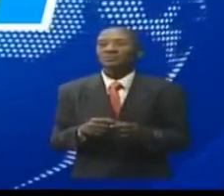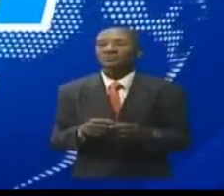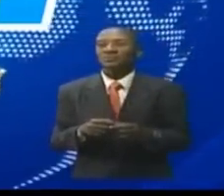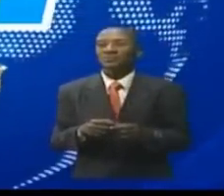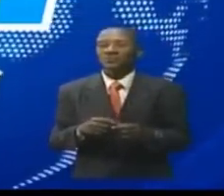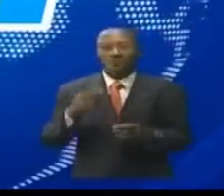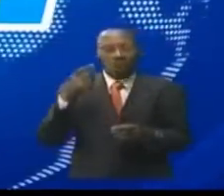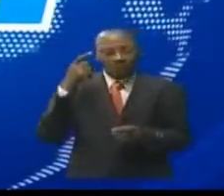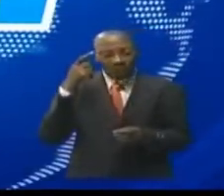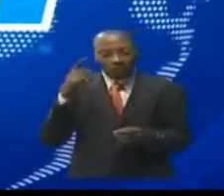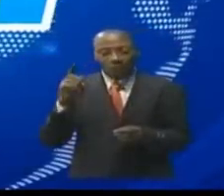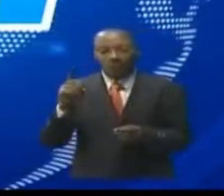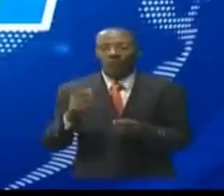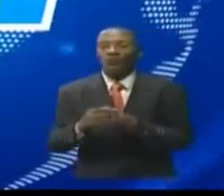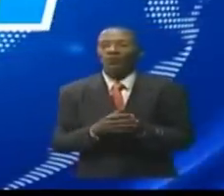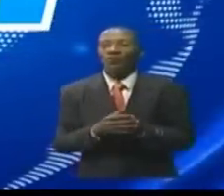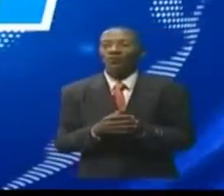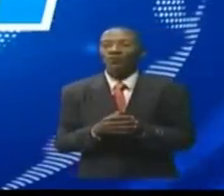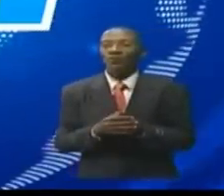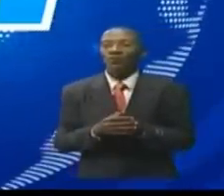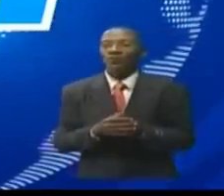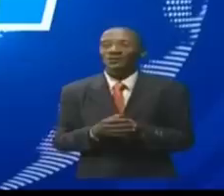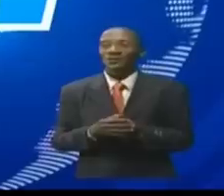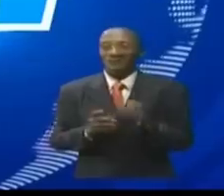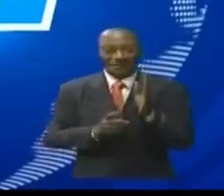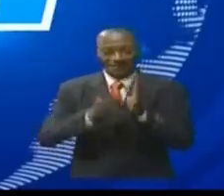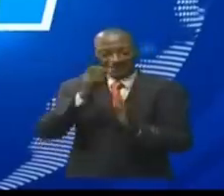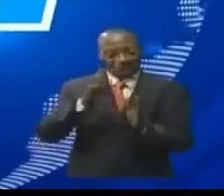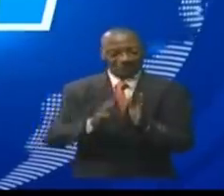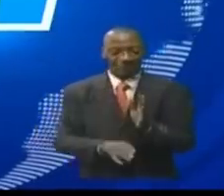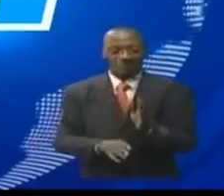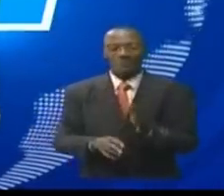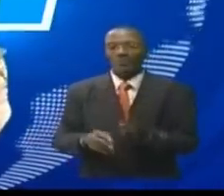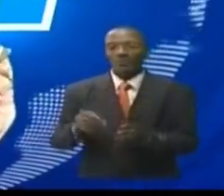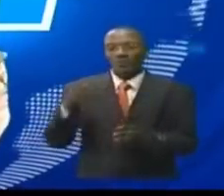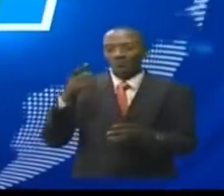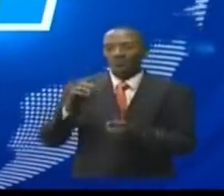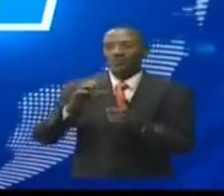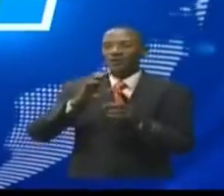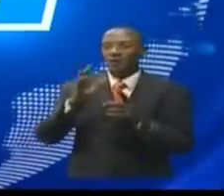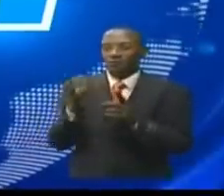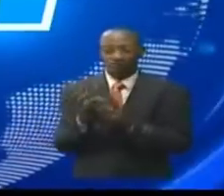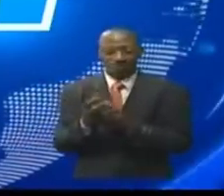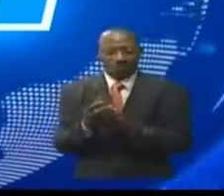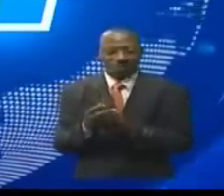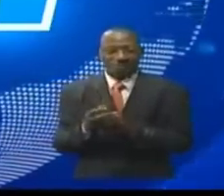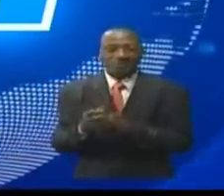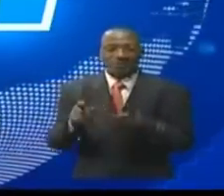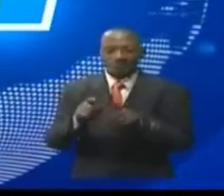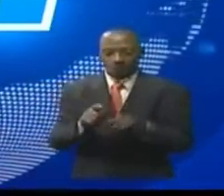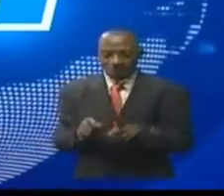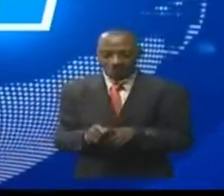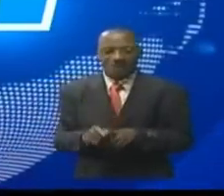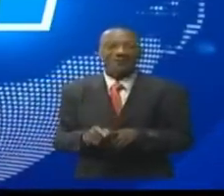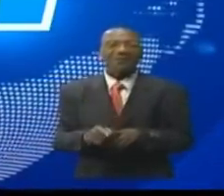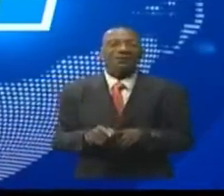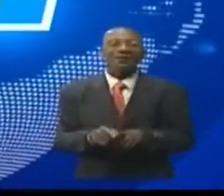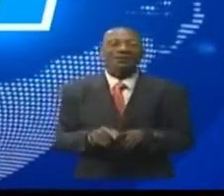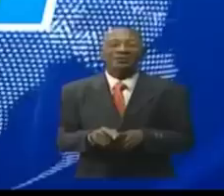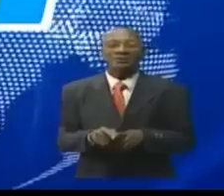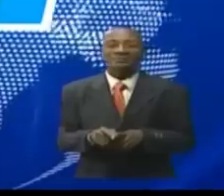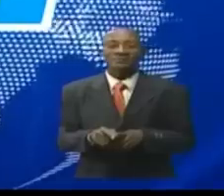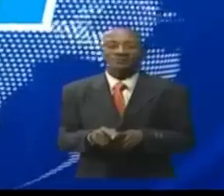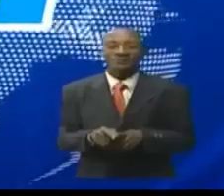les enjeux politiques de l'heure, avec en tête le secrétaire général de l'UDPS, Augustin Kabuya, qui avait à ses côtés le docteur Etemi